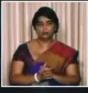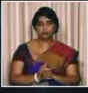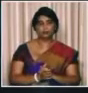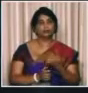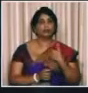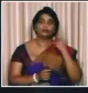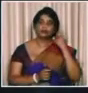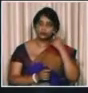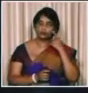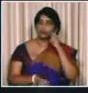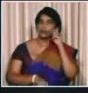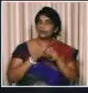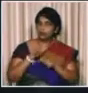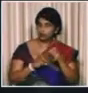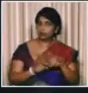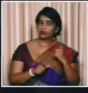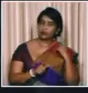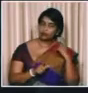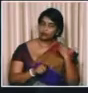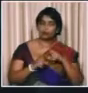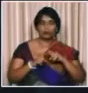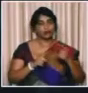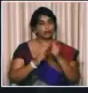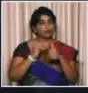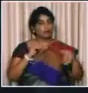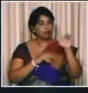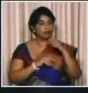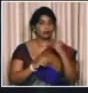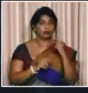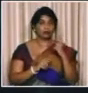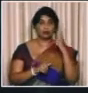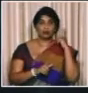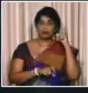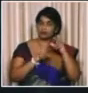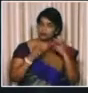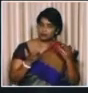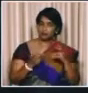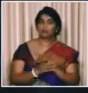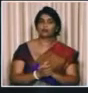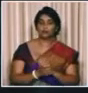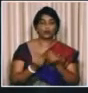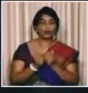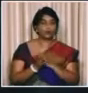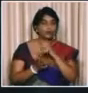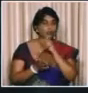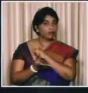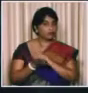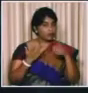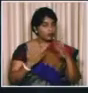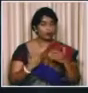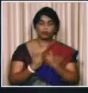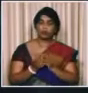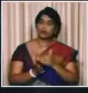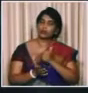තිබෙනවා අපි දන්නවා ඕනෑ පුරවැසියෙකුට හමුදාවේ වෙන්න පුළුවන් තවත් රාජ්‍ය ඉහළ විධායක නිලධාරි පුරවැසියෙකුට වෙන්න පුළුවන් තමන් විශ්‍රාම ගියාට පස්සුව තමන්